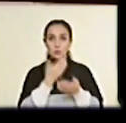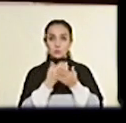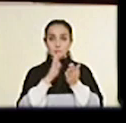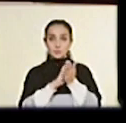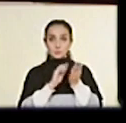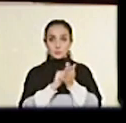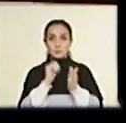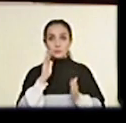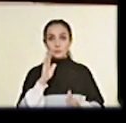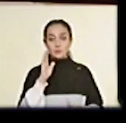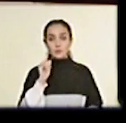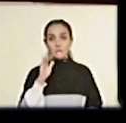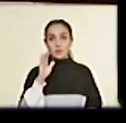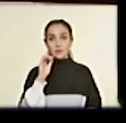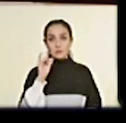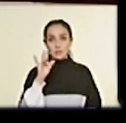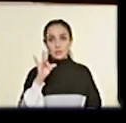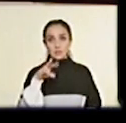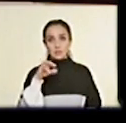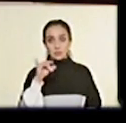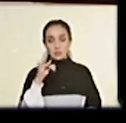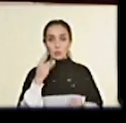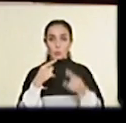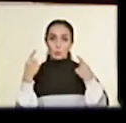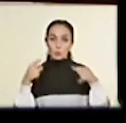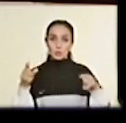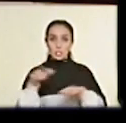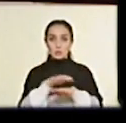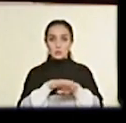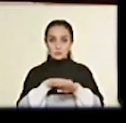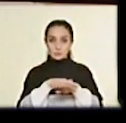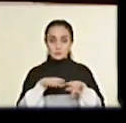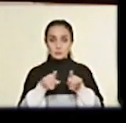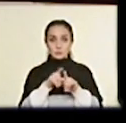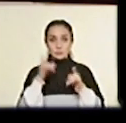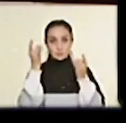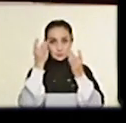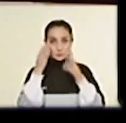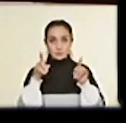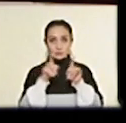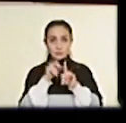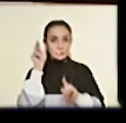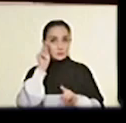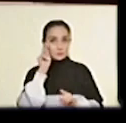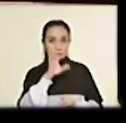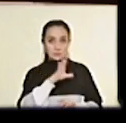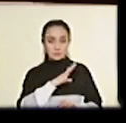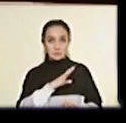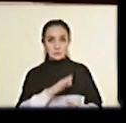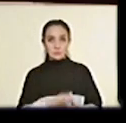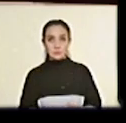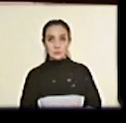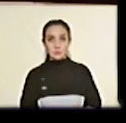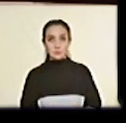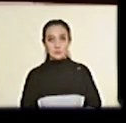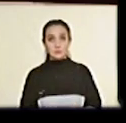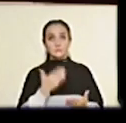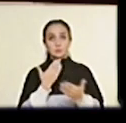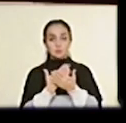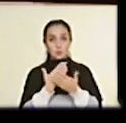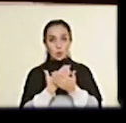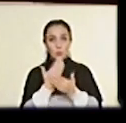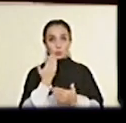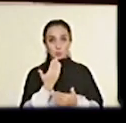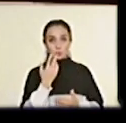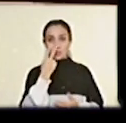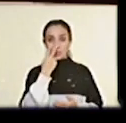nomlagan varvarlar, ya'ni boshqa xalqlardan ular madaniyatni ham o'rganishgan. Misol uchun, mana